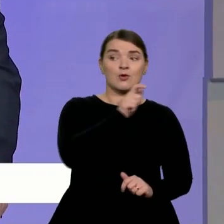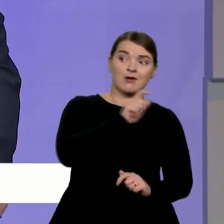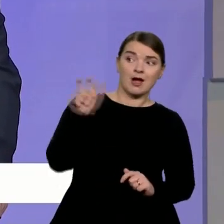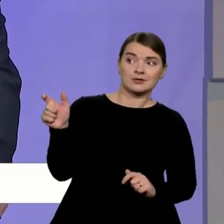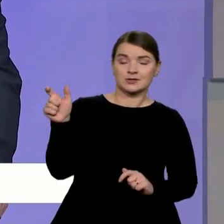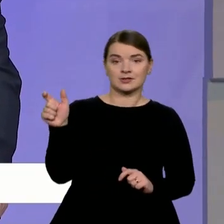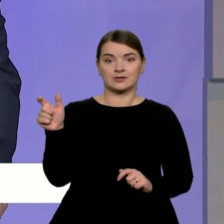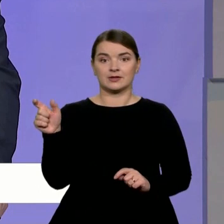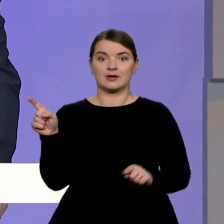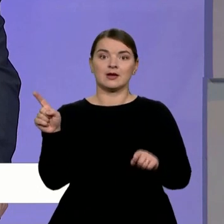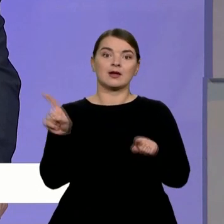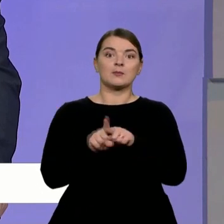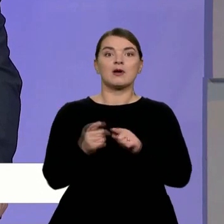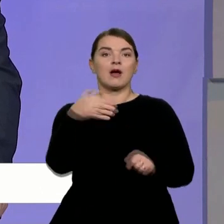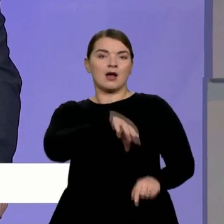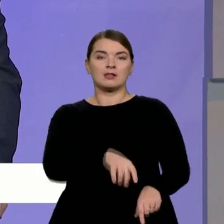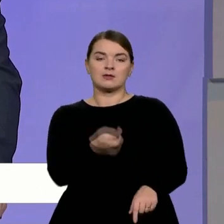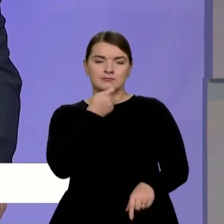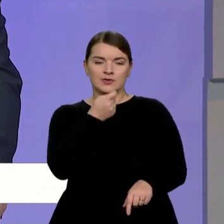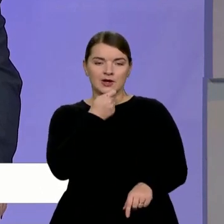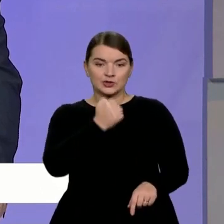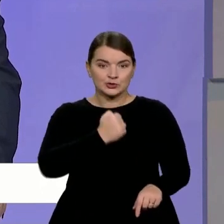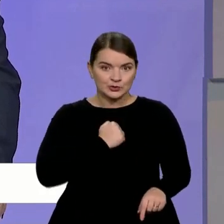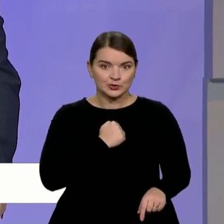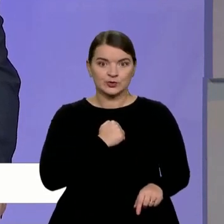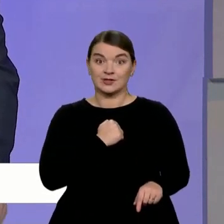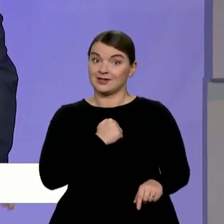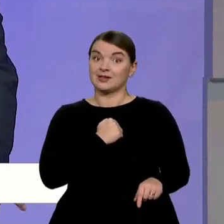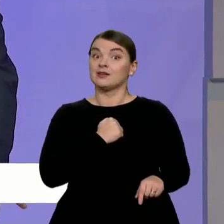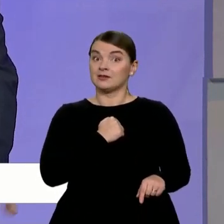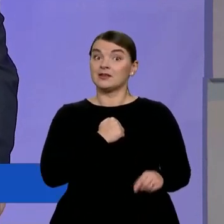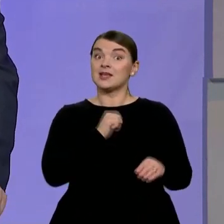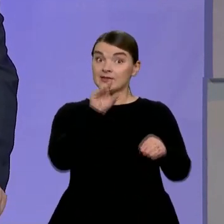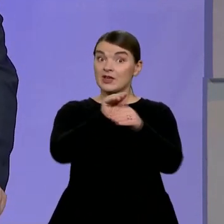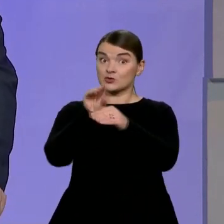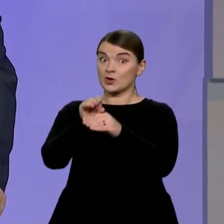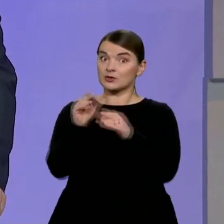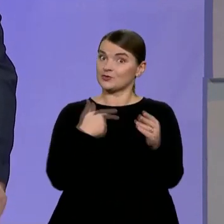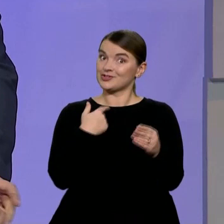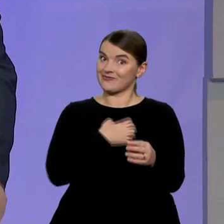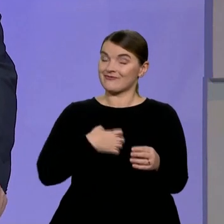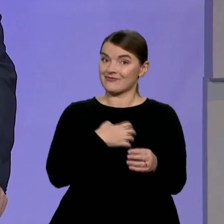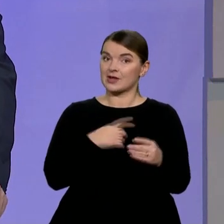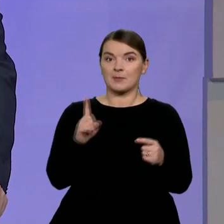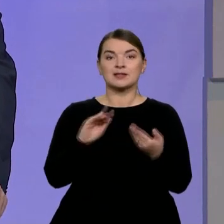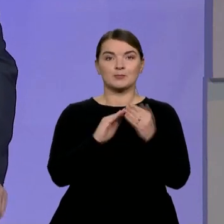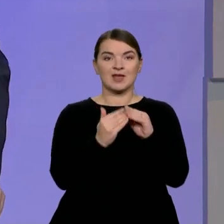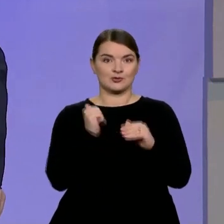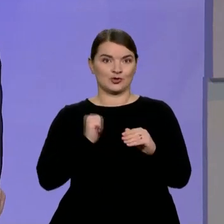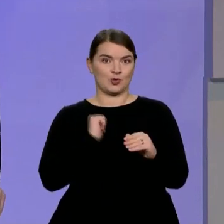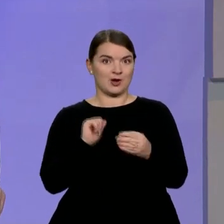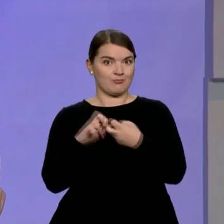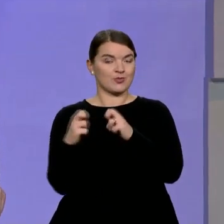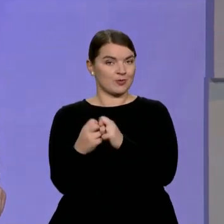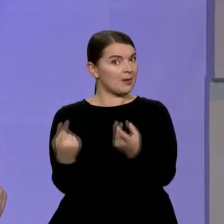pozicionavimas kaip mažiausio atlyginimo miestas, tai investuotojams kaip tik yra patrauklus, bet čia, aišku, blogai yra miesto gyventojams.